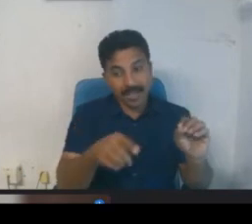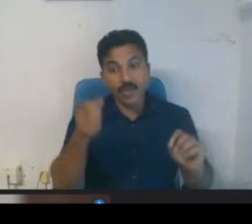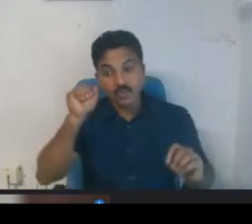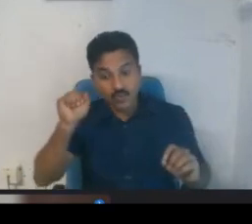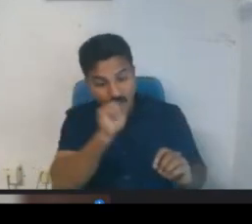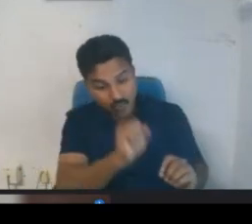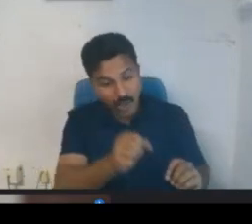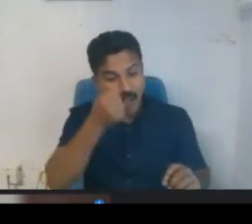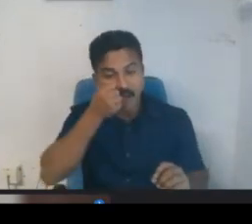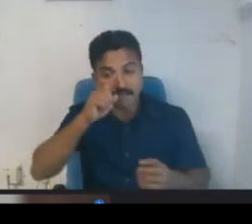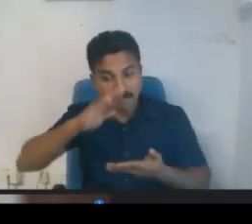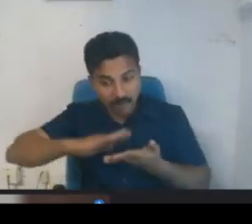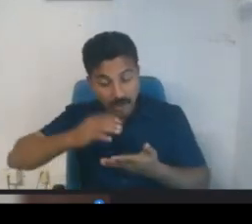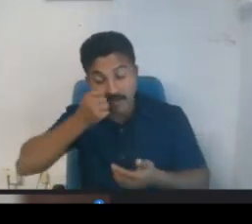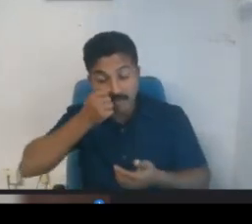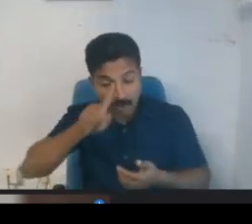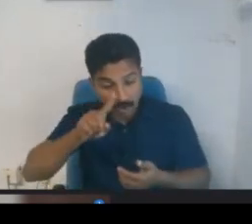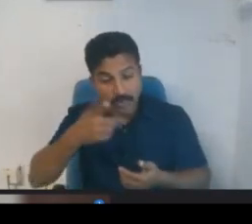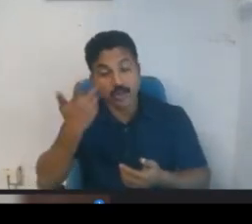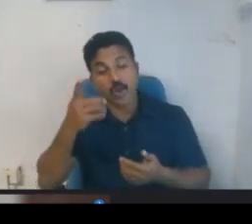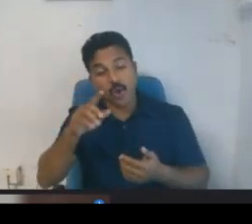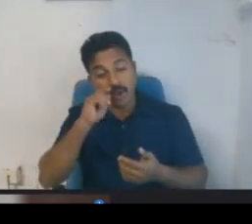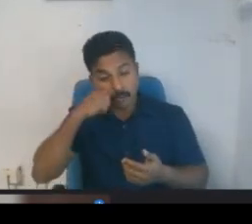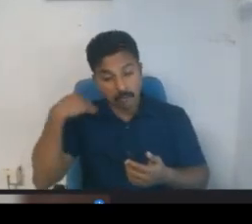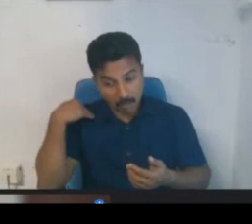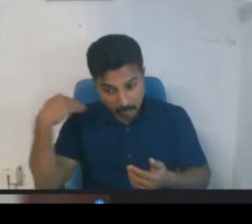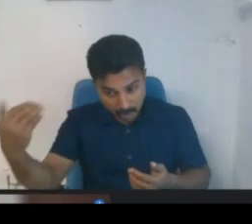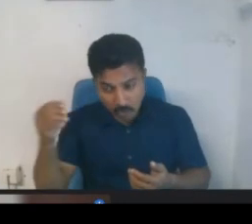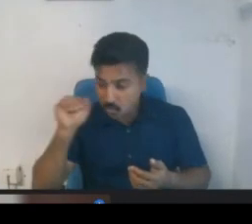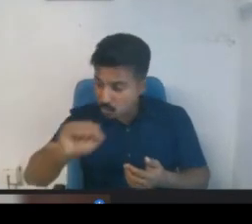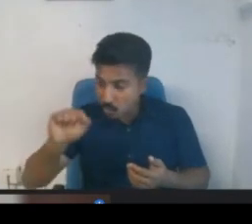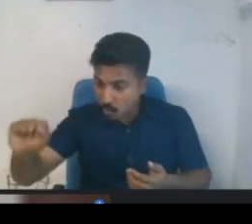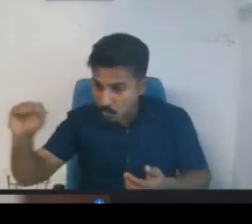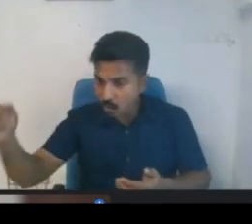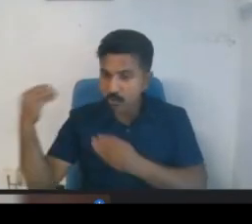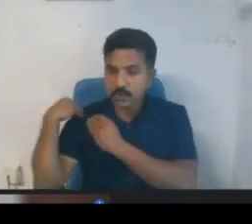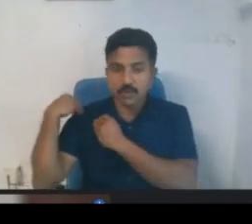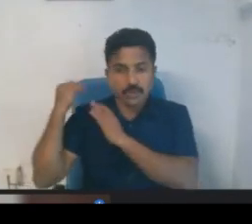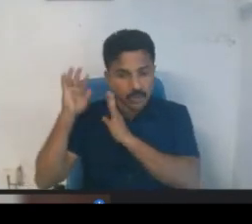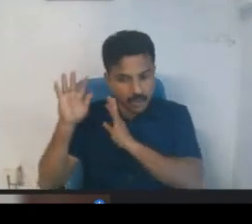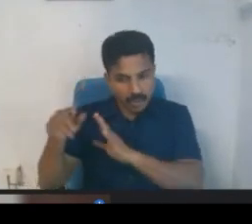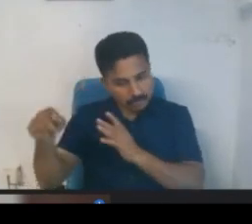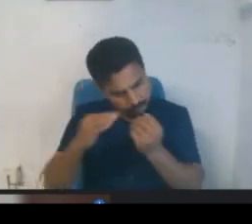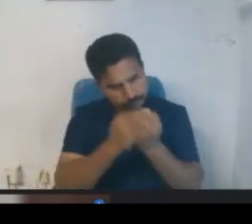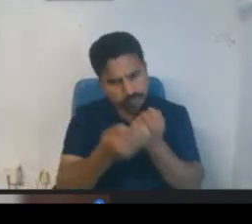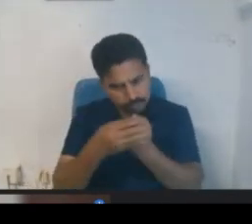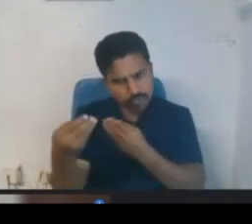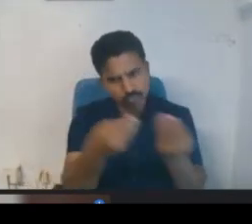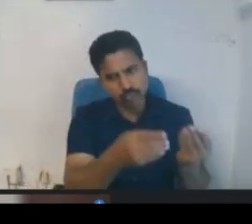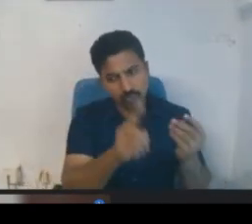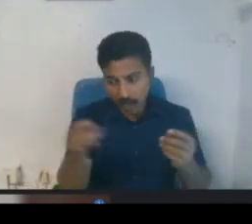അത് അച്ഛൻ്റെയും കൂടെ ഉത്തരവാദിത്തമാണ്, അല്ലെങ്കിൽ ഒരു വീട്ടിലെ സഹോദരൻ്റെയും കൂടെ ഉത്തരവാദിത്തമാണ് ഈ കുഞ്ഞിനെ നോക്കുക എന്നുള്ളത് നിങ്ങൾ കൃത്യമായിട്ട്